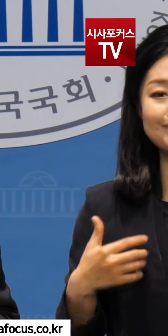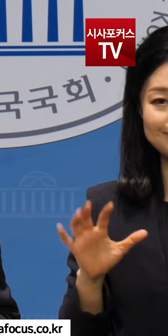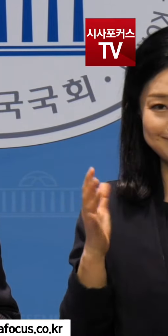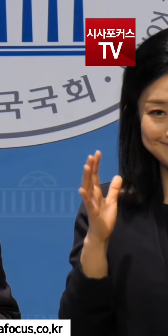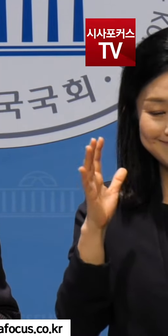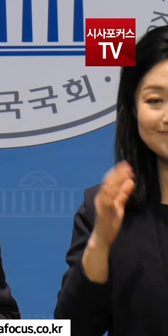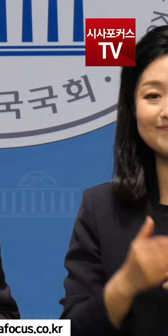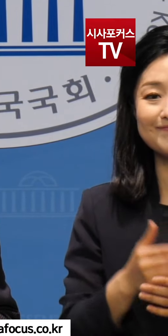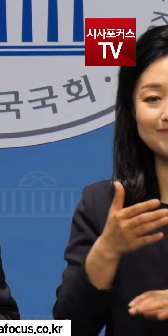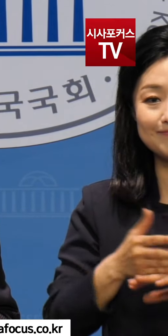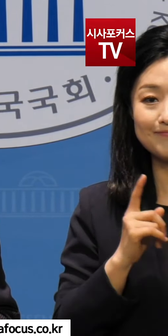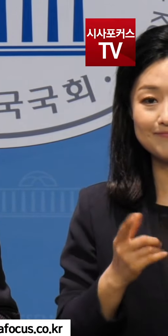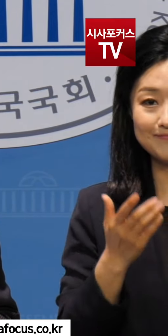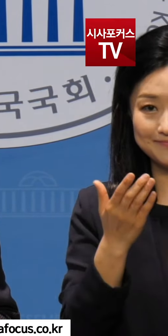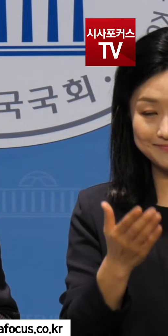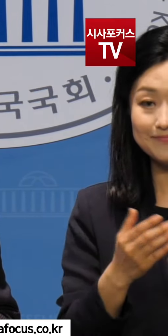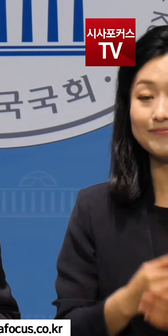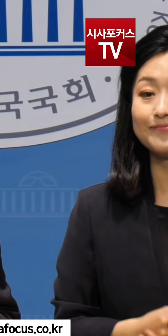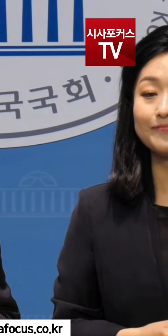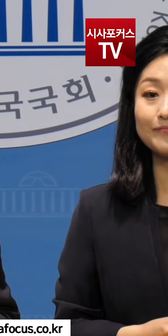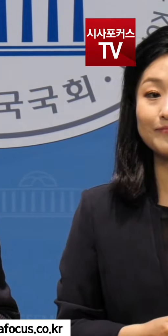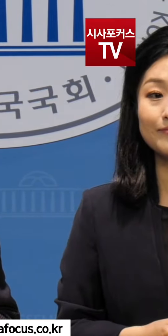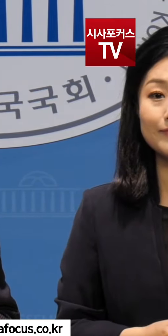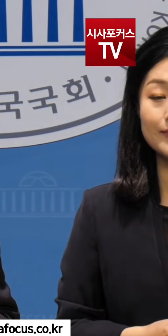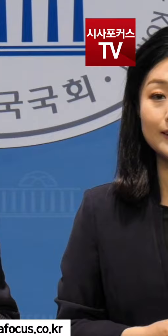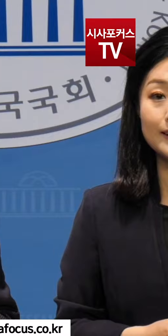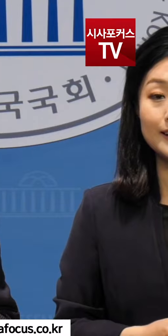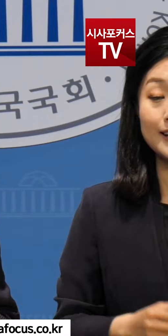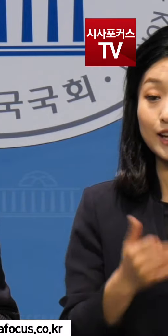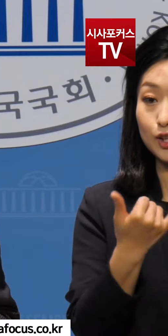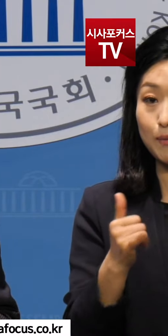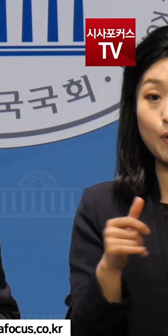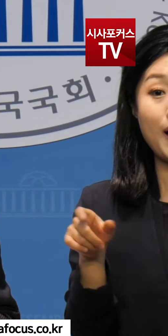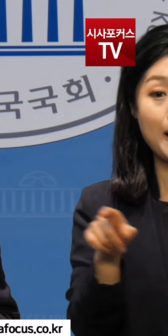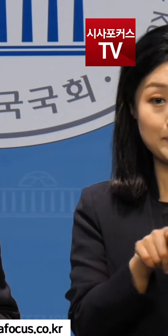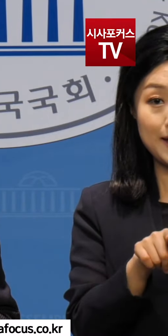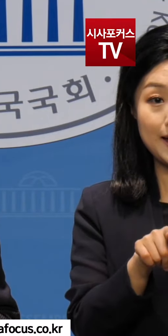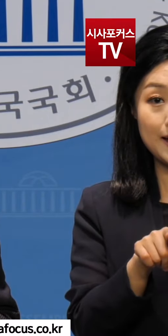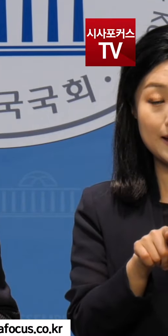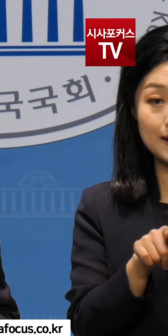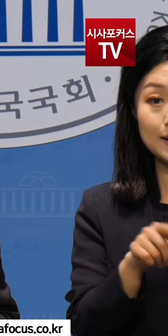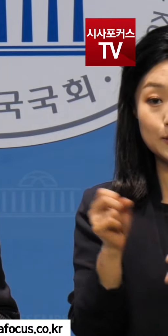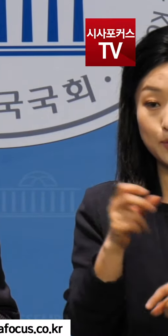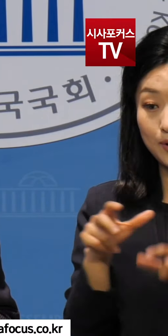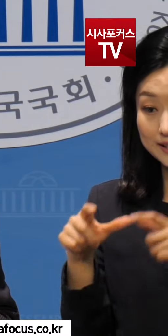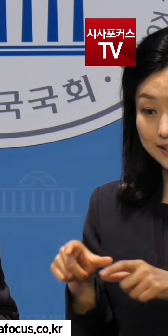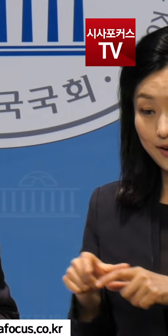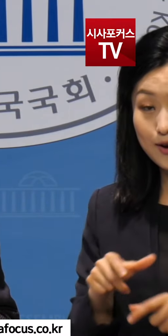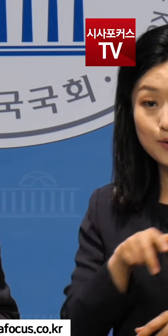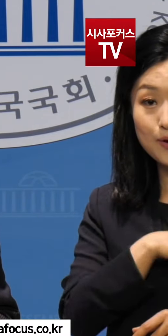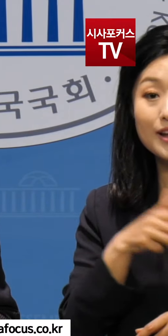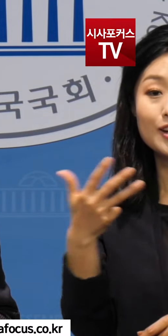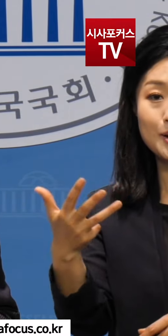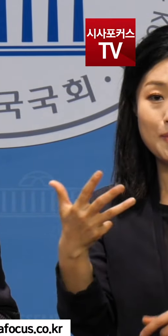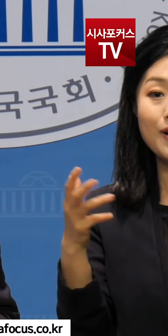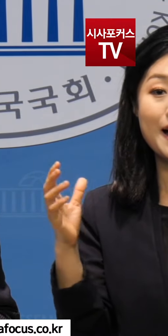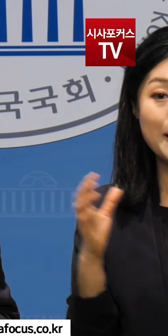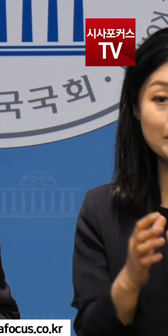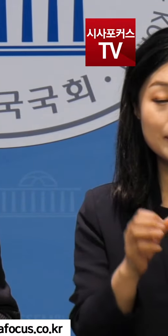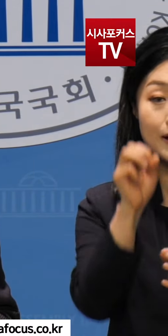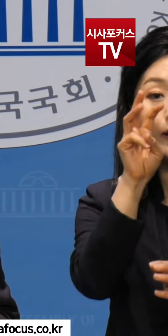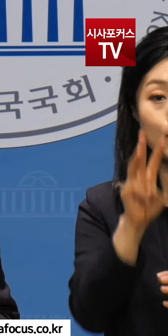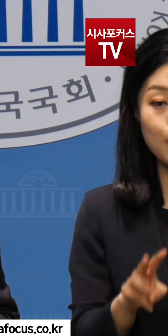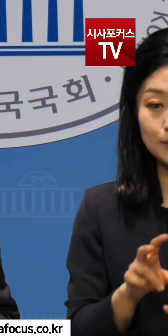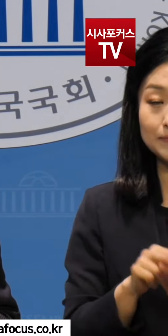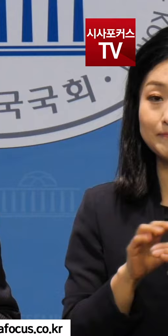다시 한번 감사의 말씀을 드립니다. 저희들은 이 6분과 함께, 그리고 8명의 지역 국회의원들과 함께 광주의